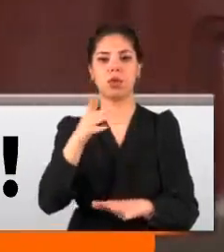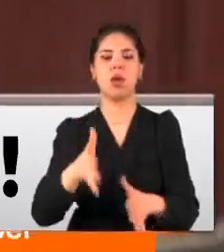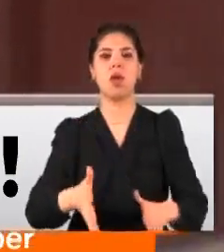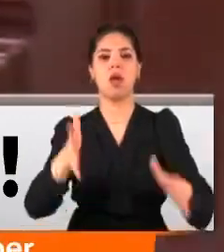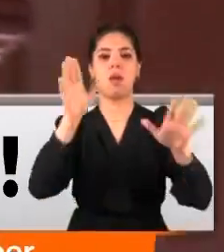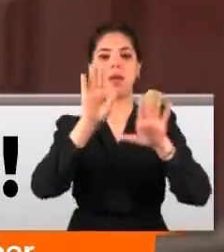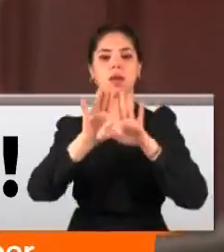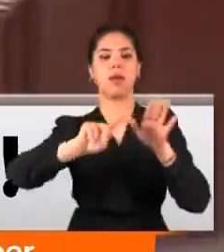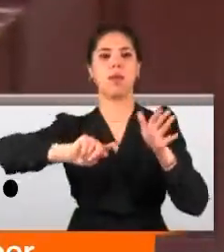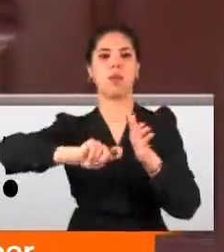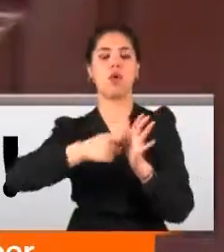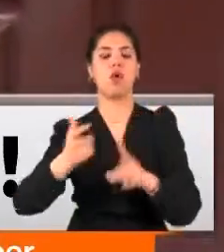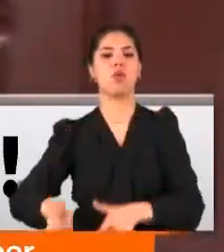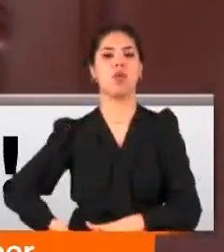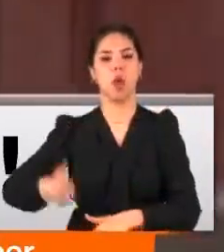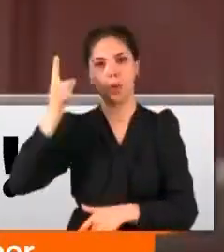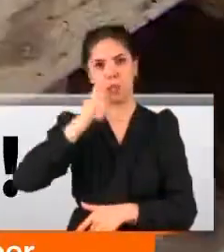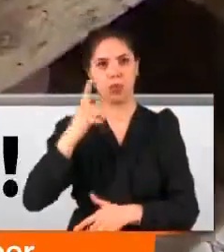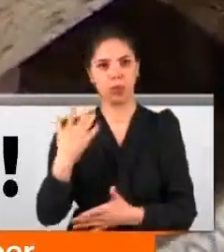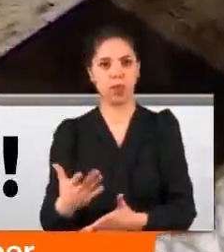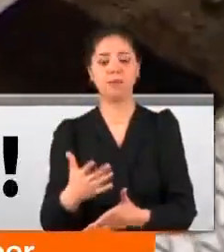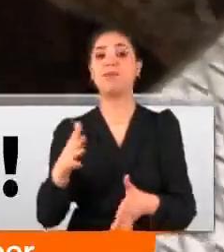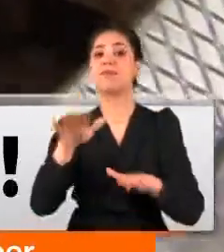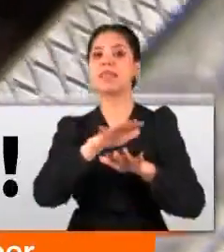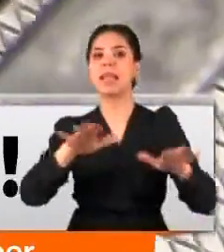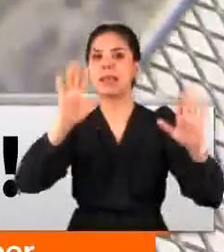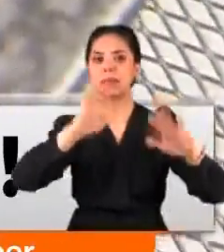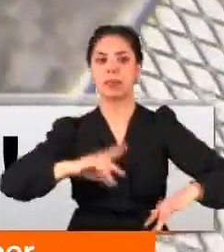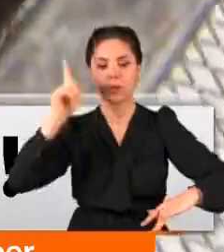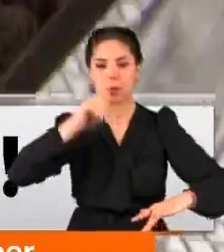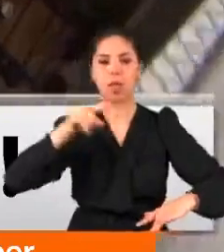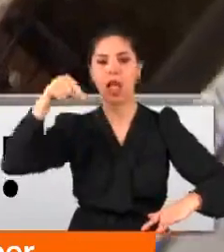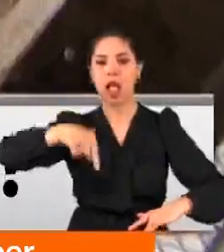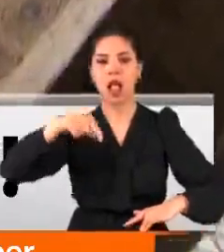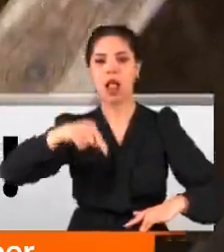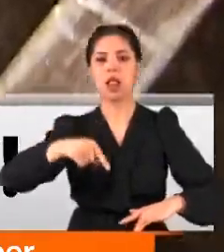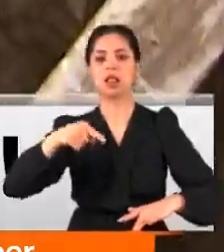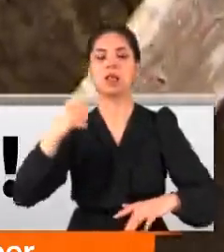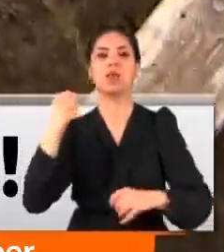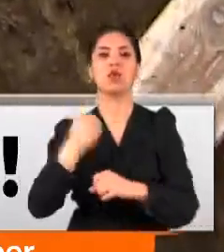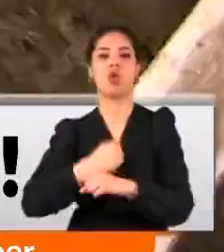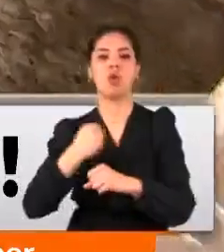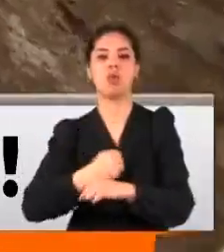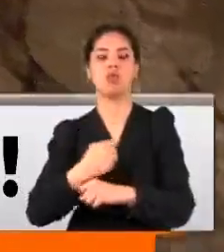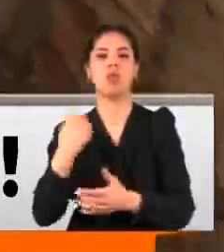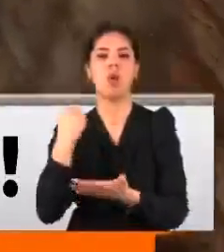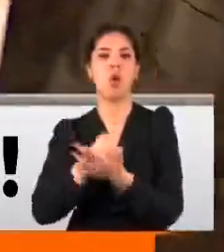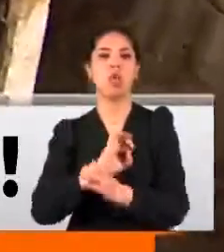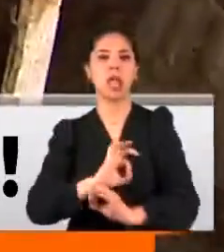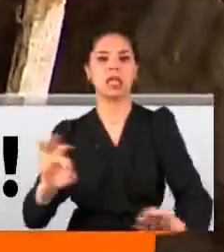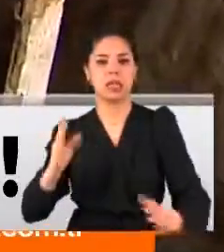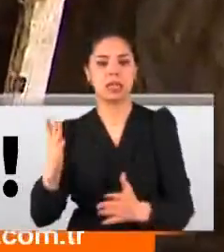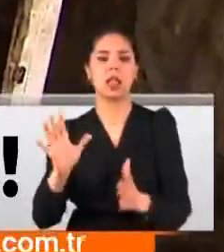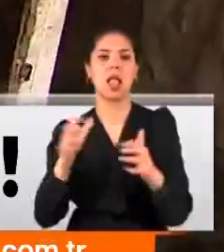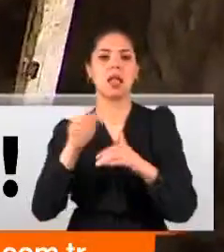apartmanın kapısına güvenlik sebebiyle mühür vuruldu. Kaldırımın çökmesiyle altındaki ruhsatsız kömürlük de ortaya çıktı. Ekipler